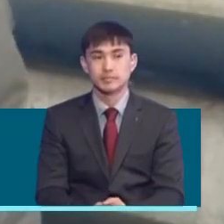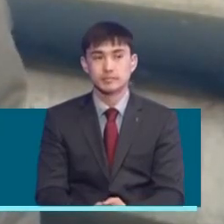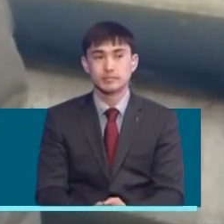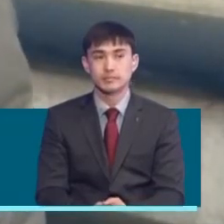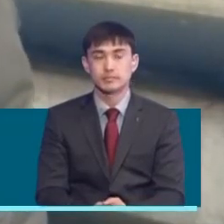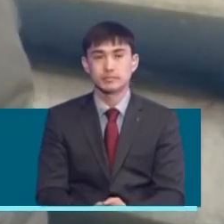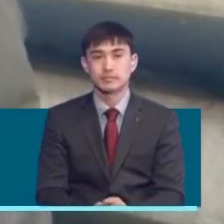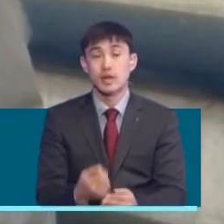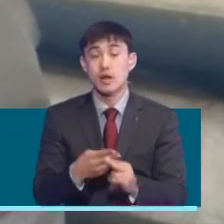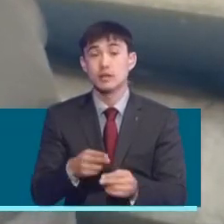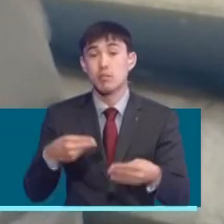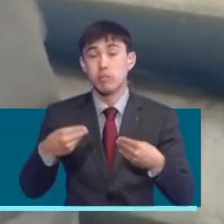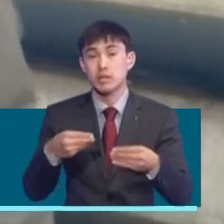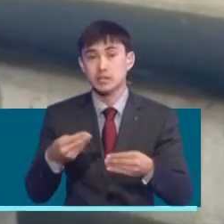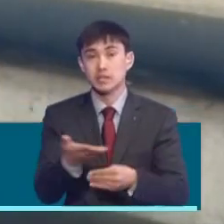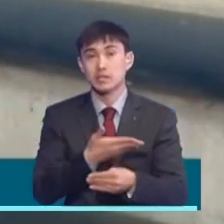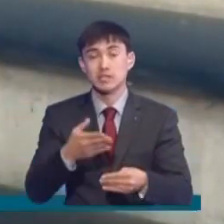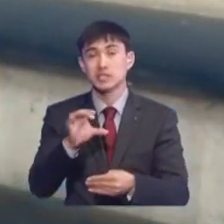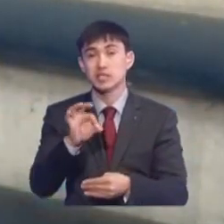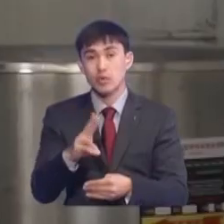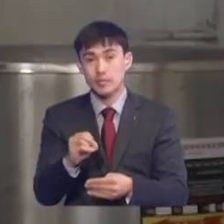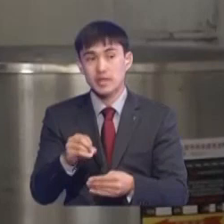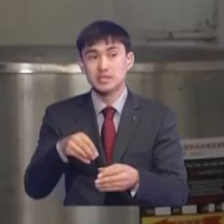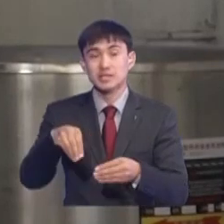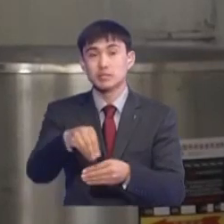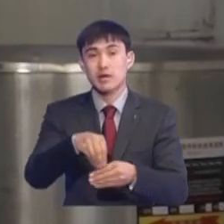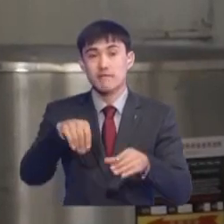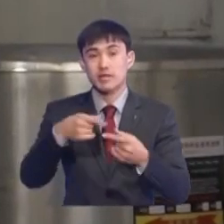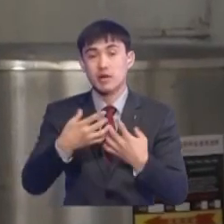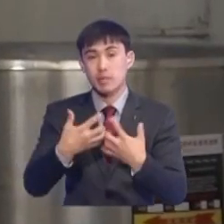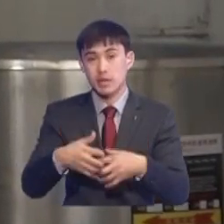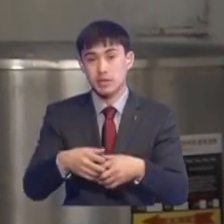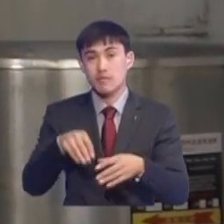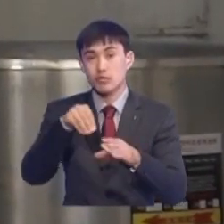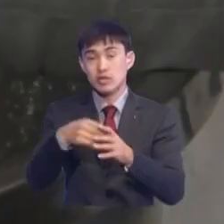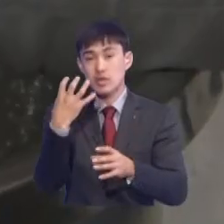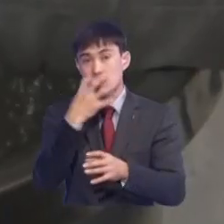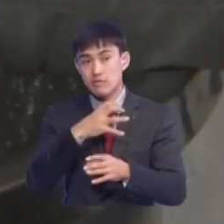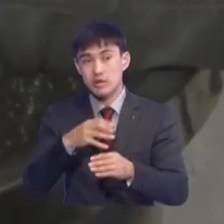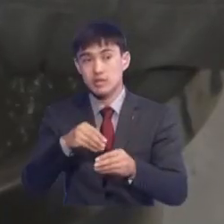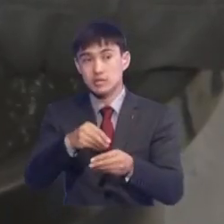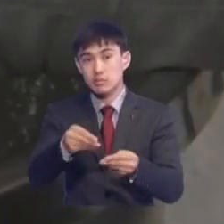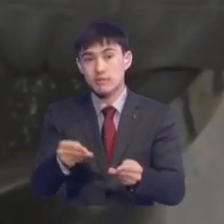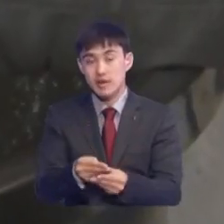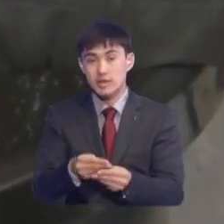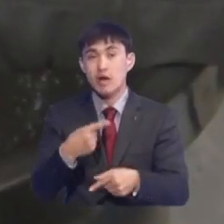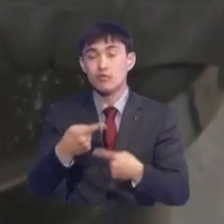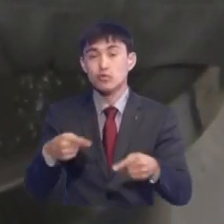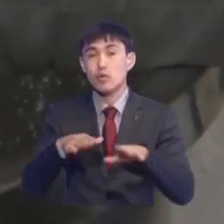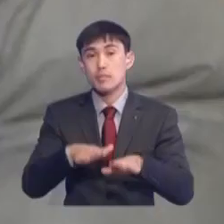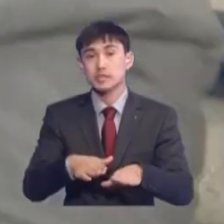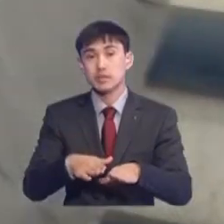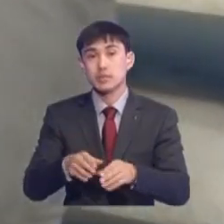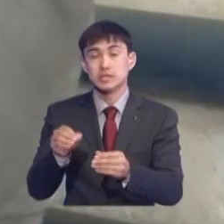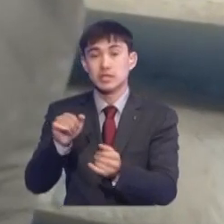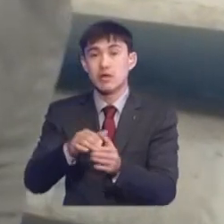сырья это пластик наше сырьё его мы засыпаем в это устройство которое внутри нагревается и расправляют эти шарики а в другом месте мы